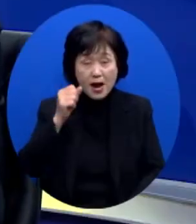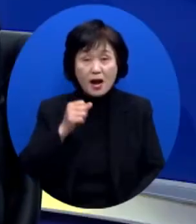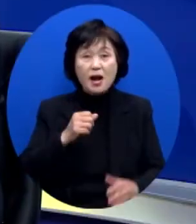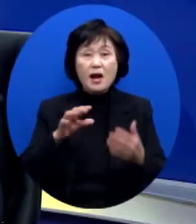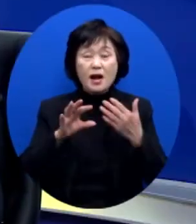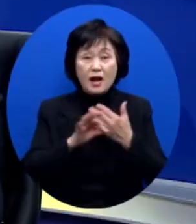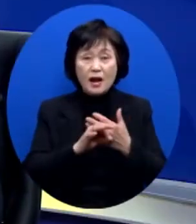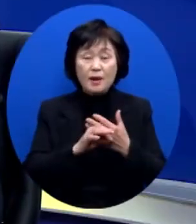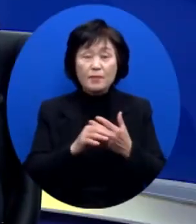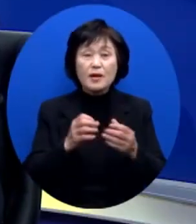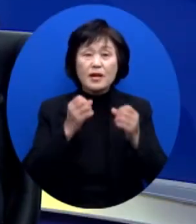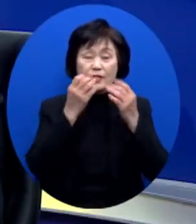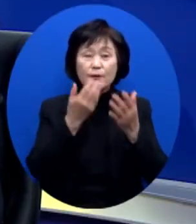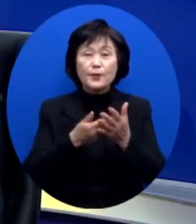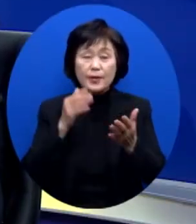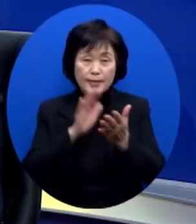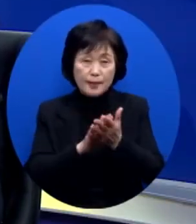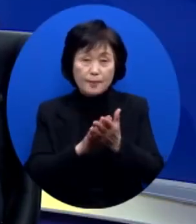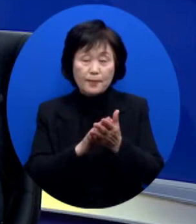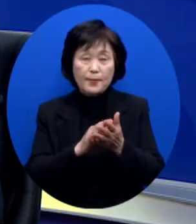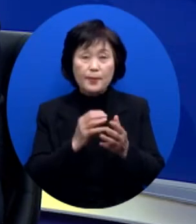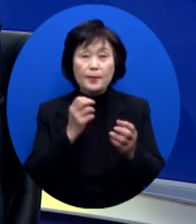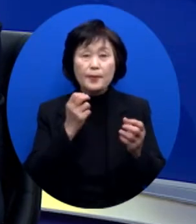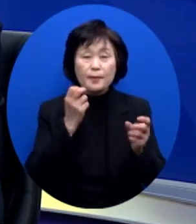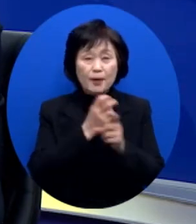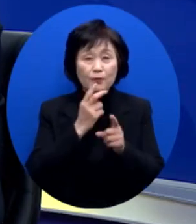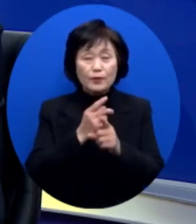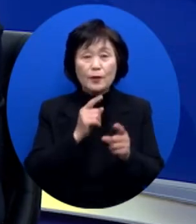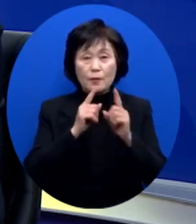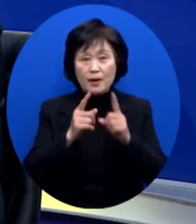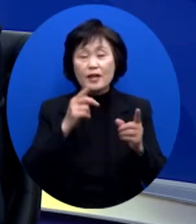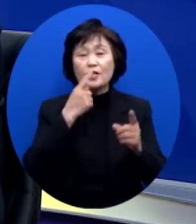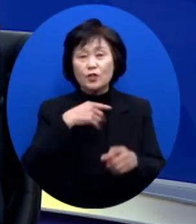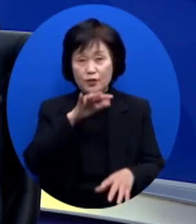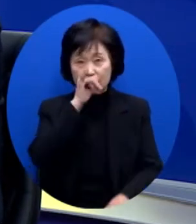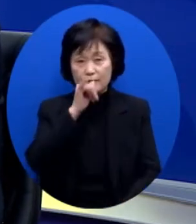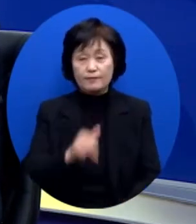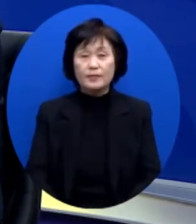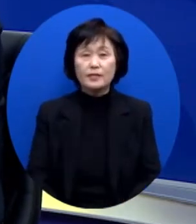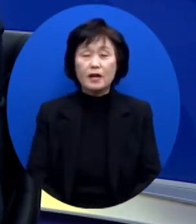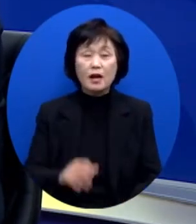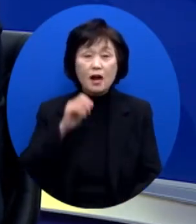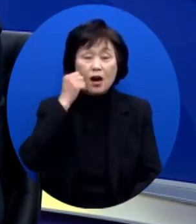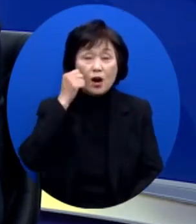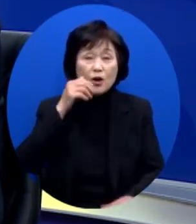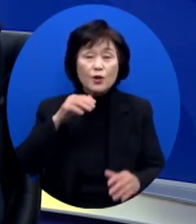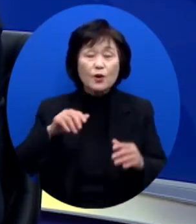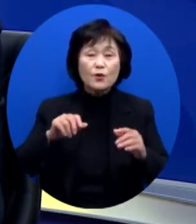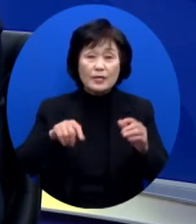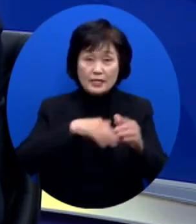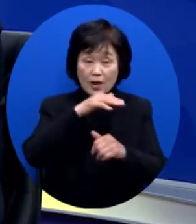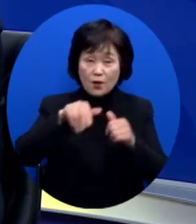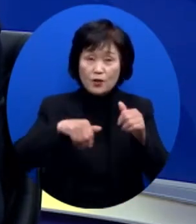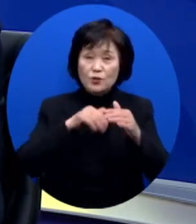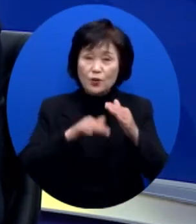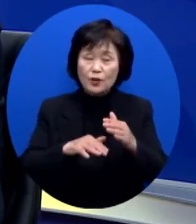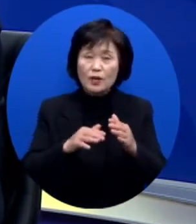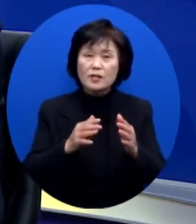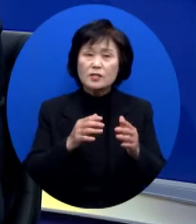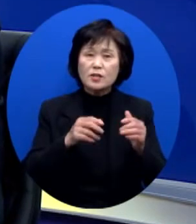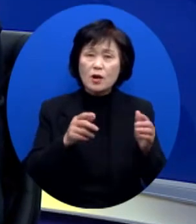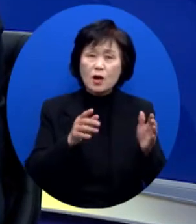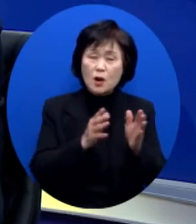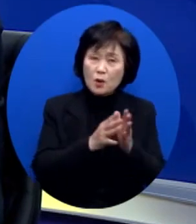다른 것들을 살펴 보면요 코로나 알곡 같은 팬 데미 이런 국가적인 재난 상황에서 민관 협력을 강화하겠다 라는게